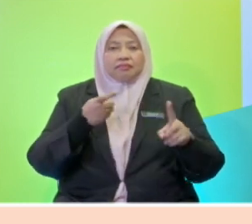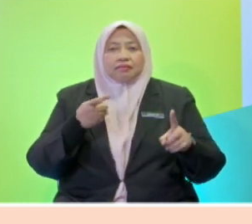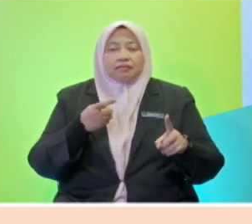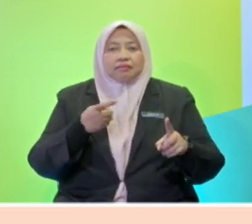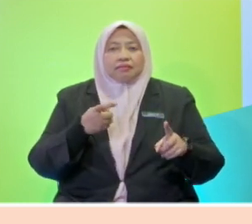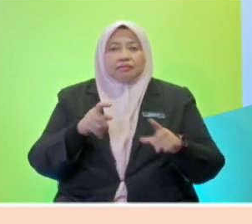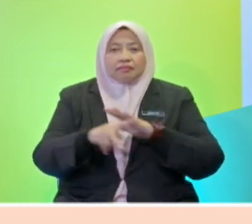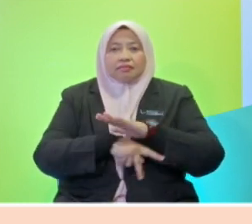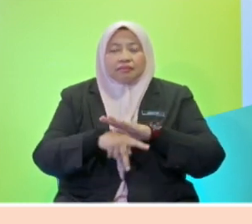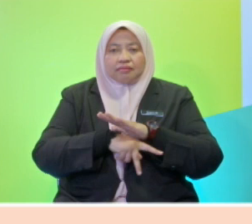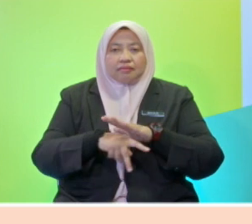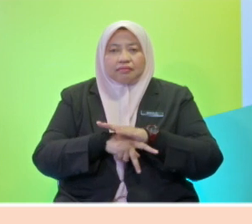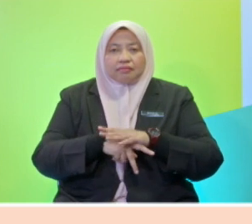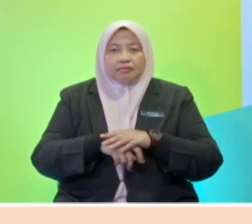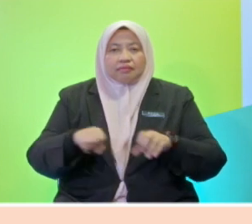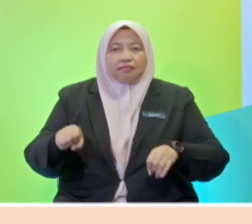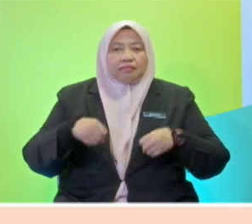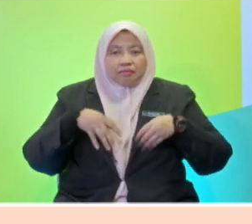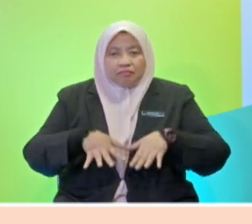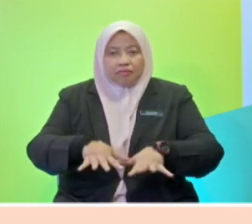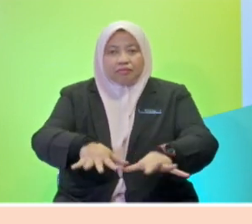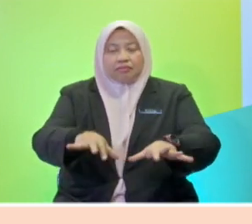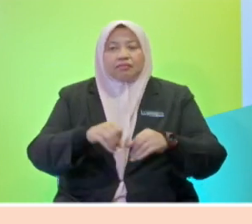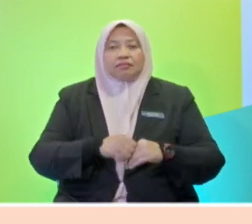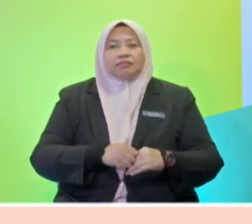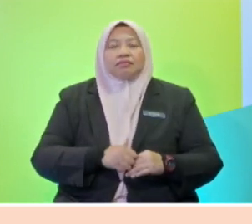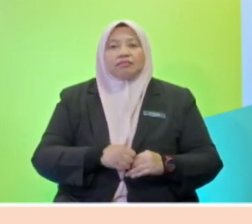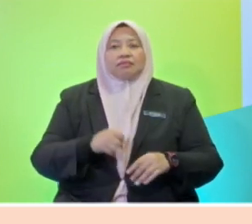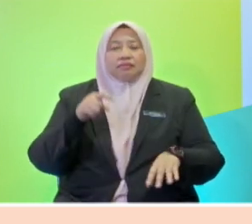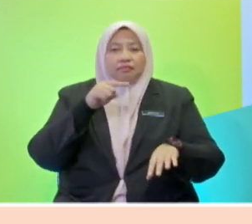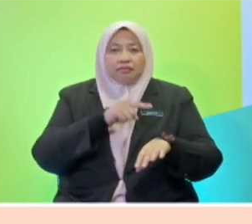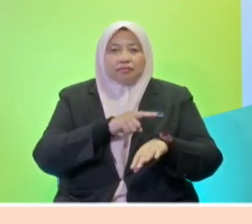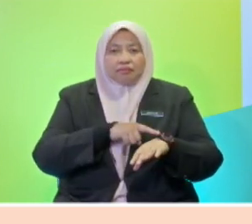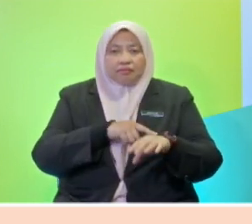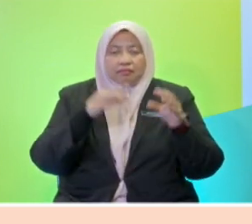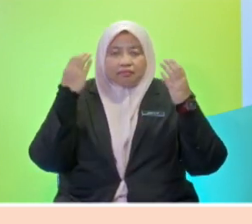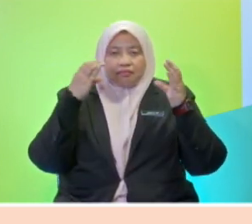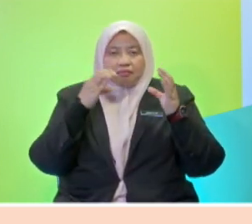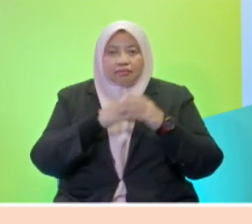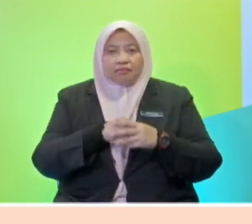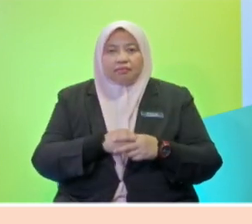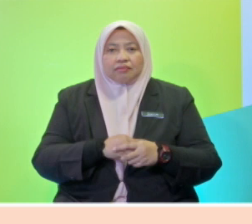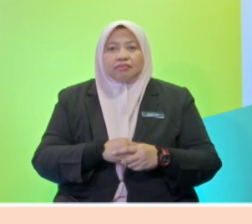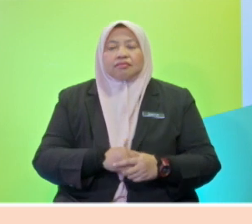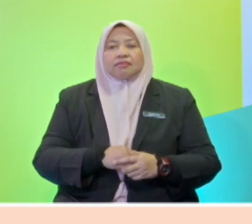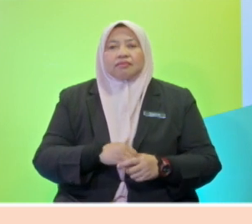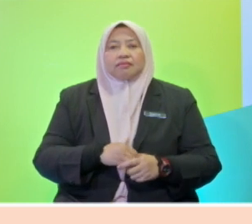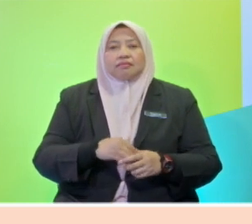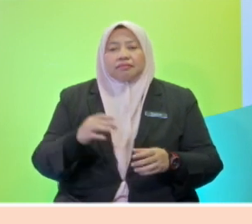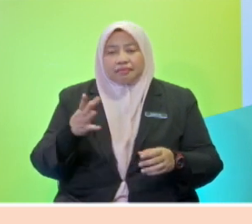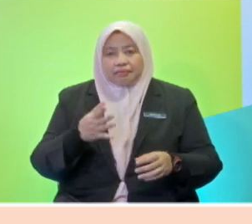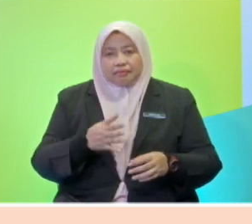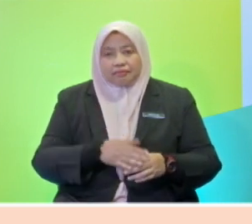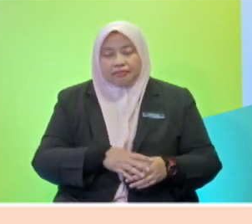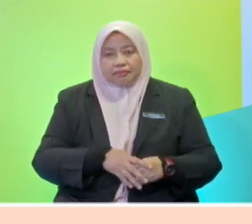beras Sekolah Sungai kapal indah ini Bos Gigi saya bos Gigi saya bawahnya hitam dan kuning